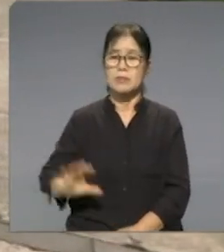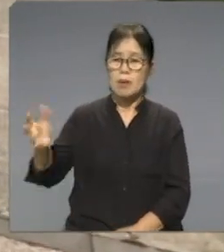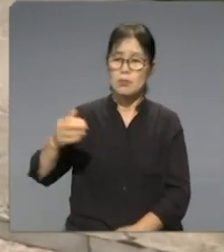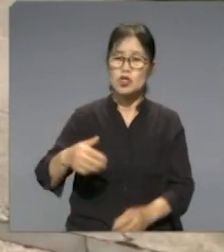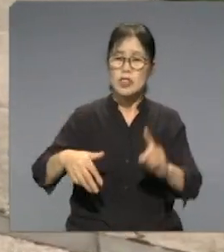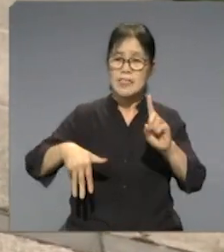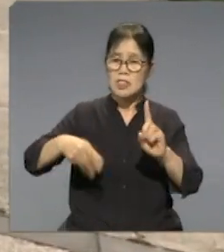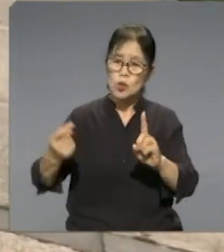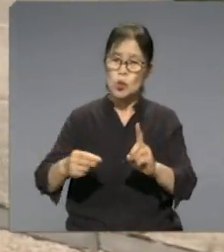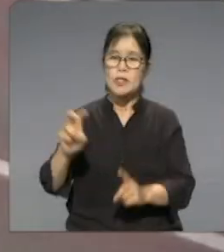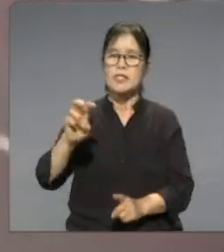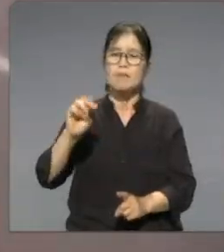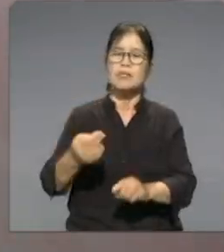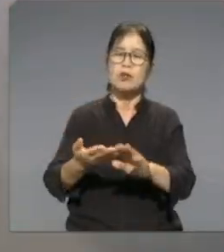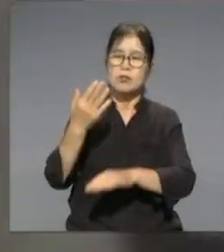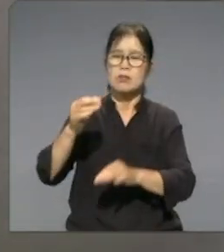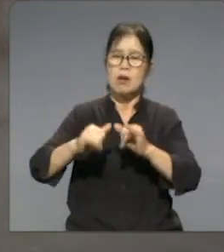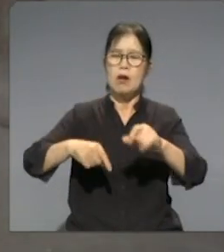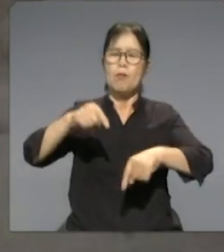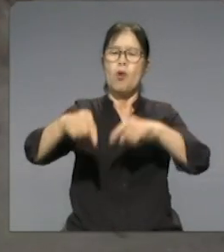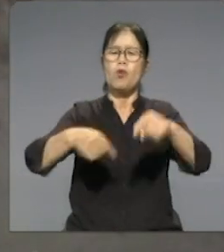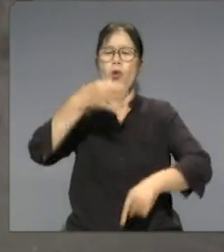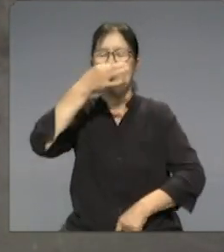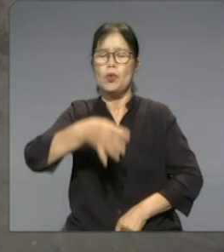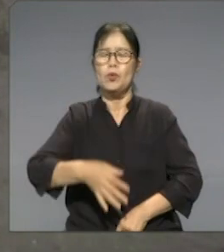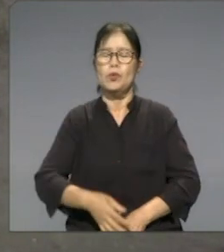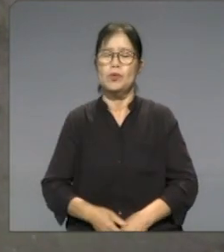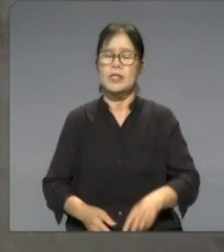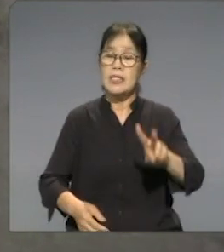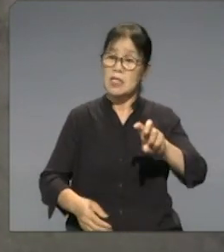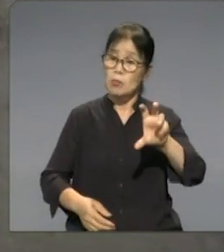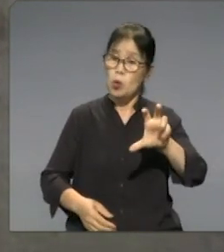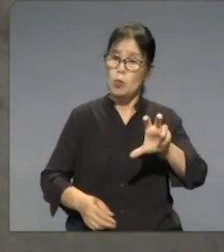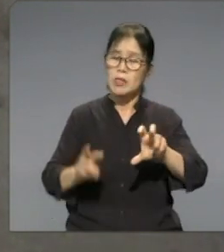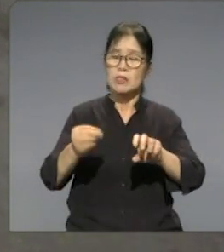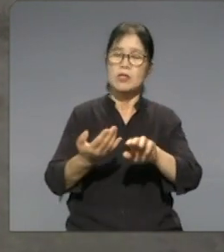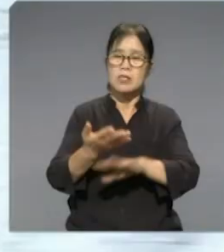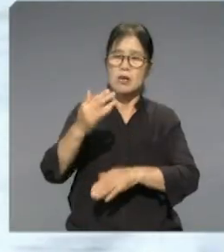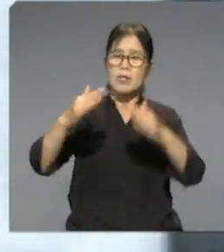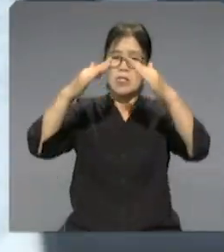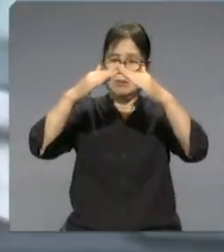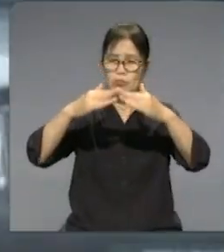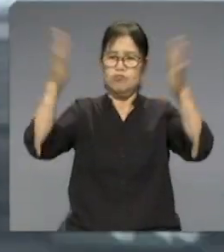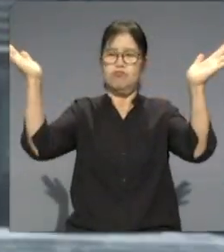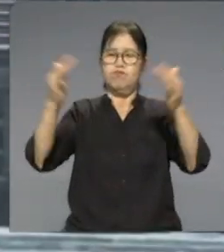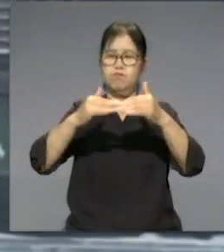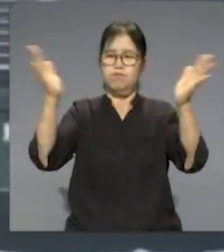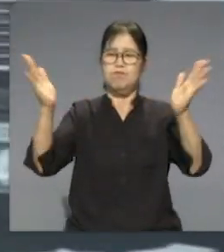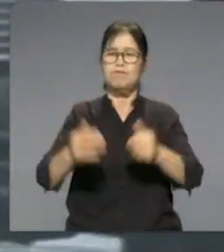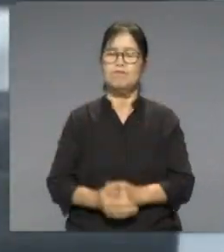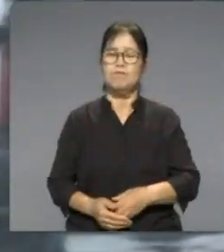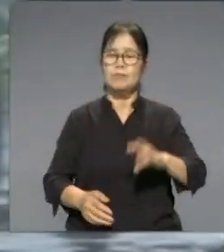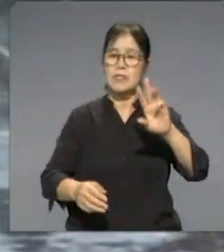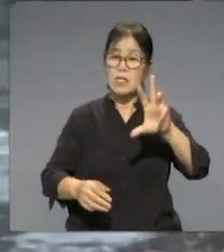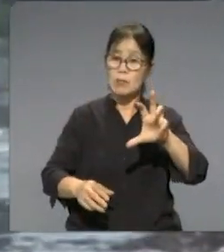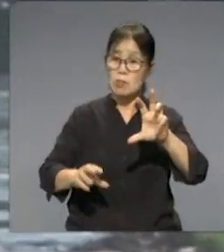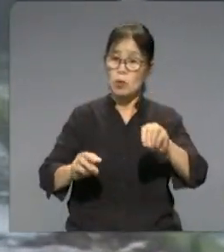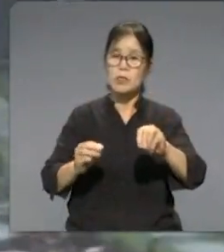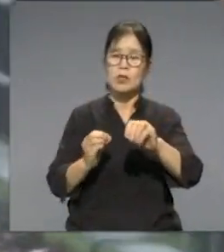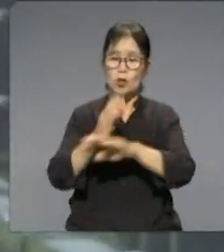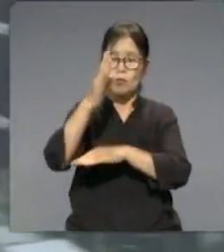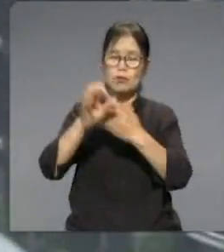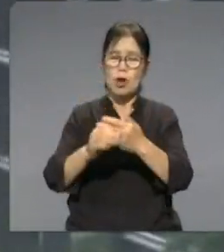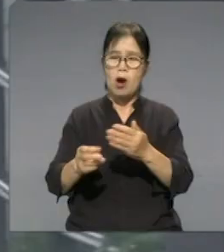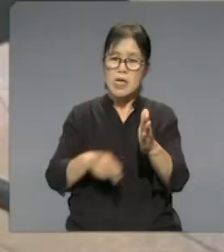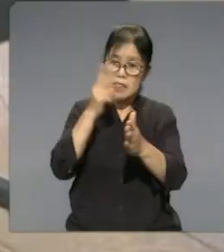초속이 20m 이상이면 사람이 걷기 힘들고 25m 이상이면 지붕이 날아갑니다. 35m를 넘으면